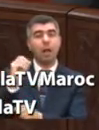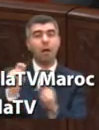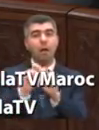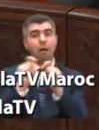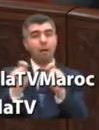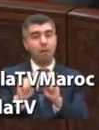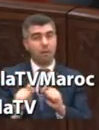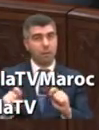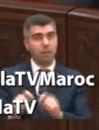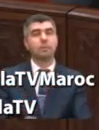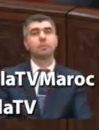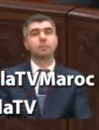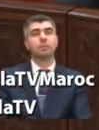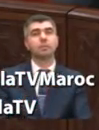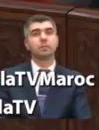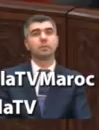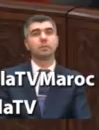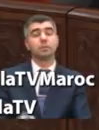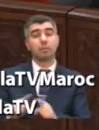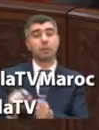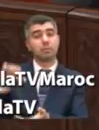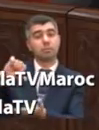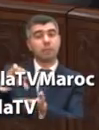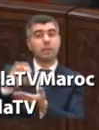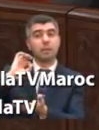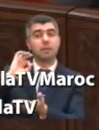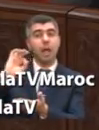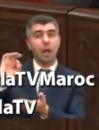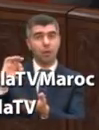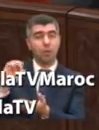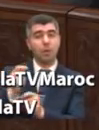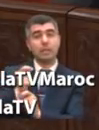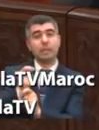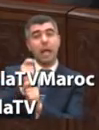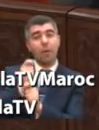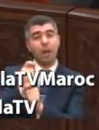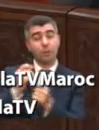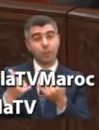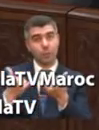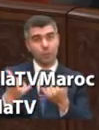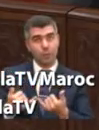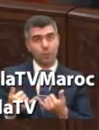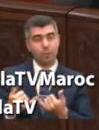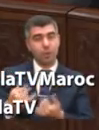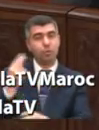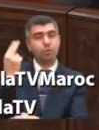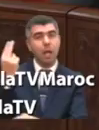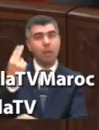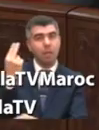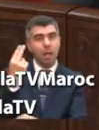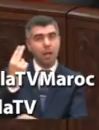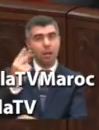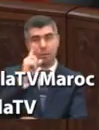وفي أيضا إطار مجلس الجامعة. بالنسبة لتونانت اليوم الجامعة جاهزة باش